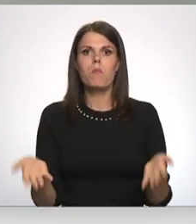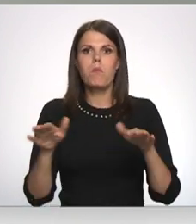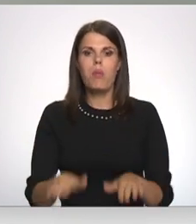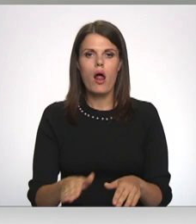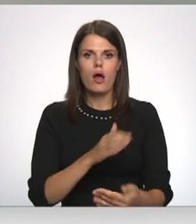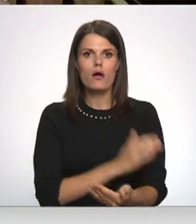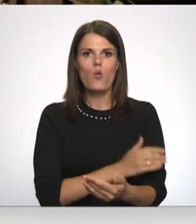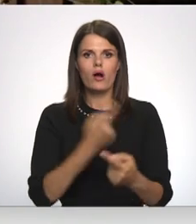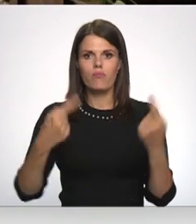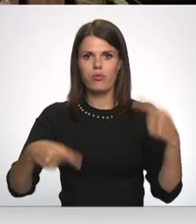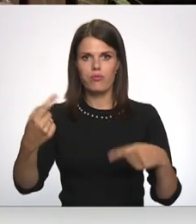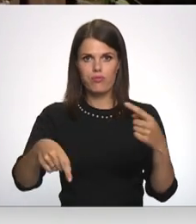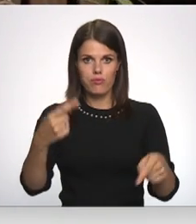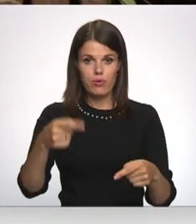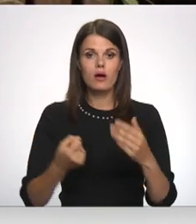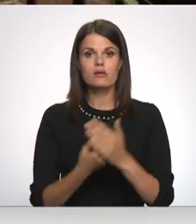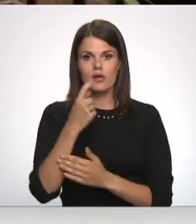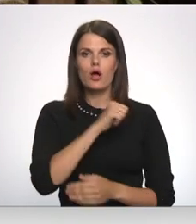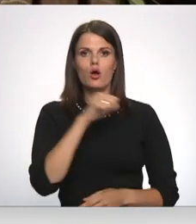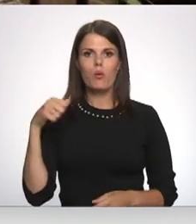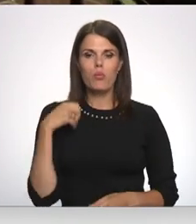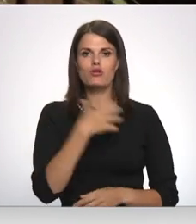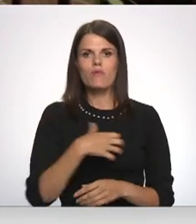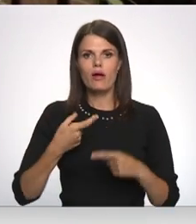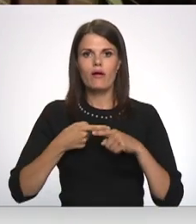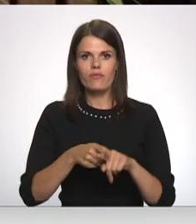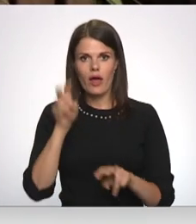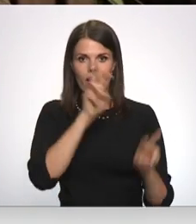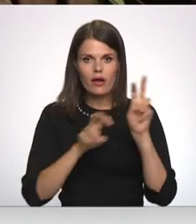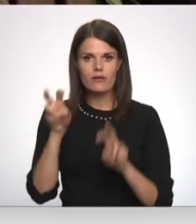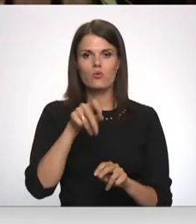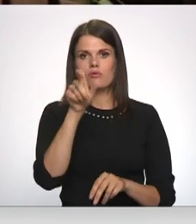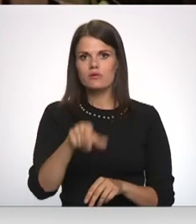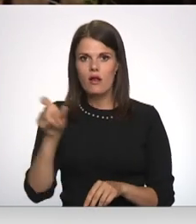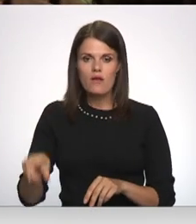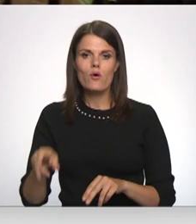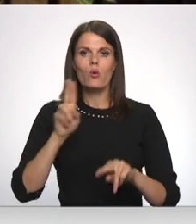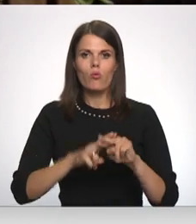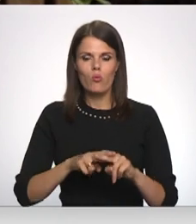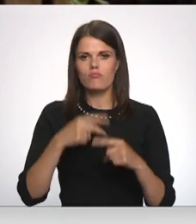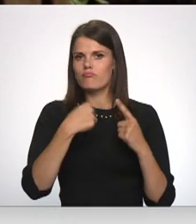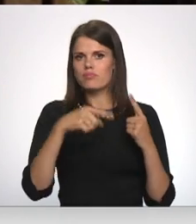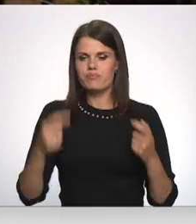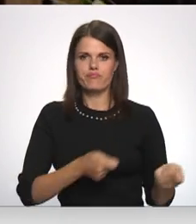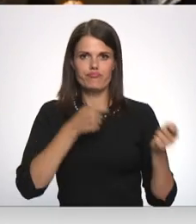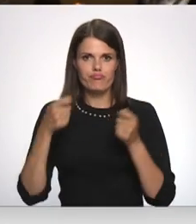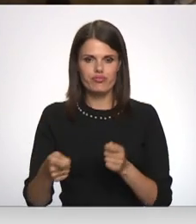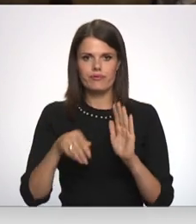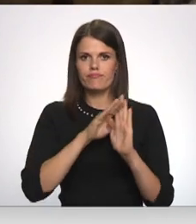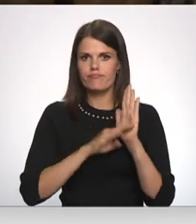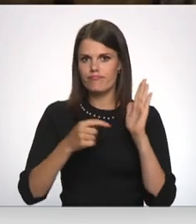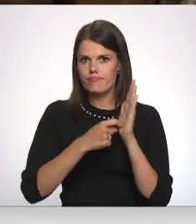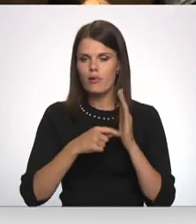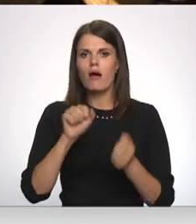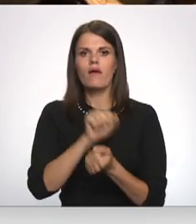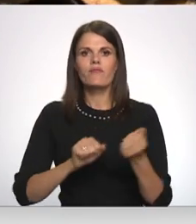ciršanas atliekas. Taču tas nozīmē pašam gādāt tehniku, cilvēku resursus un arī nodrošināt virkni citu prasību, piemēram,